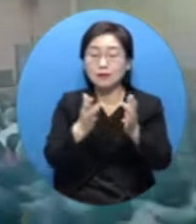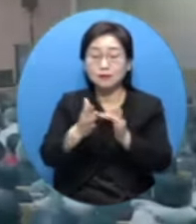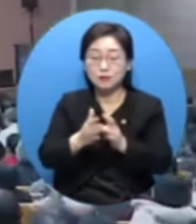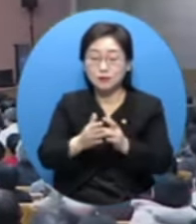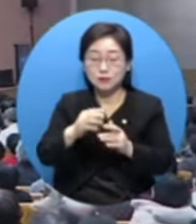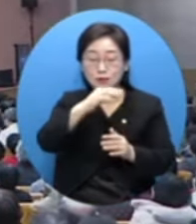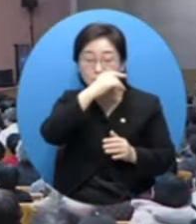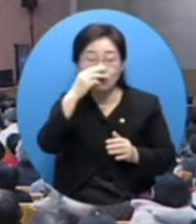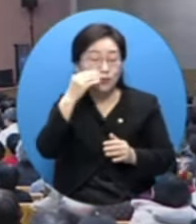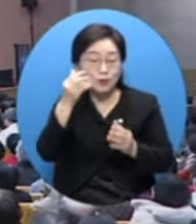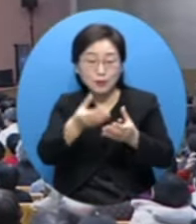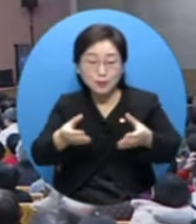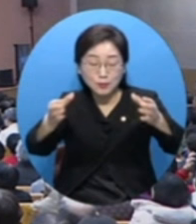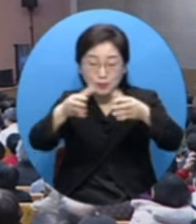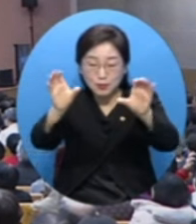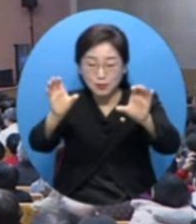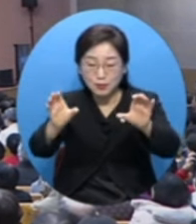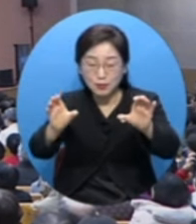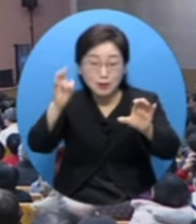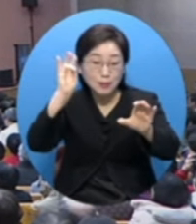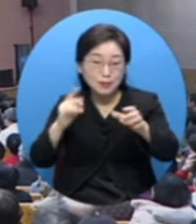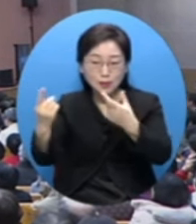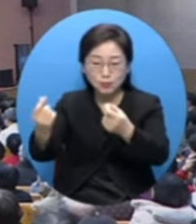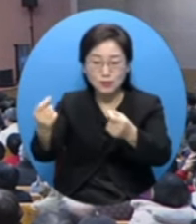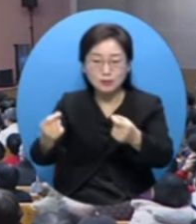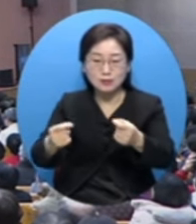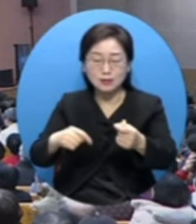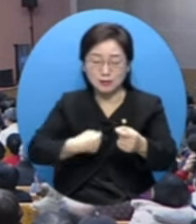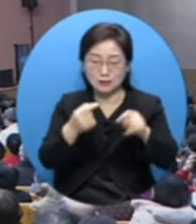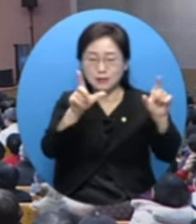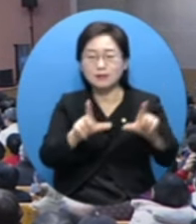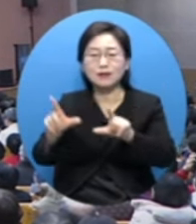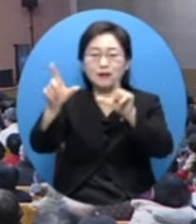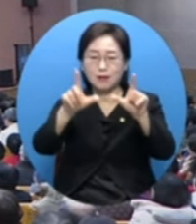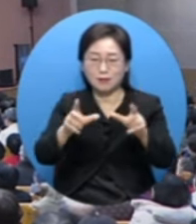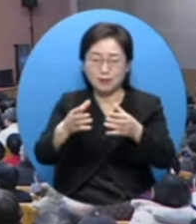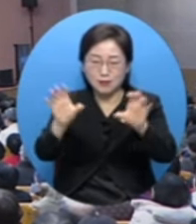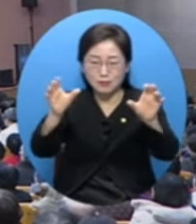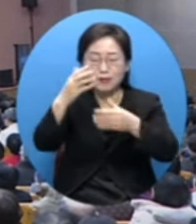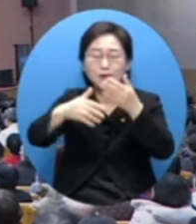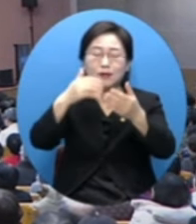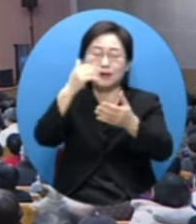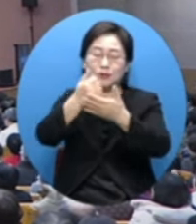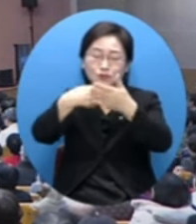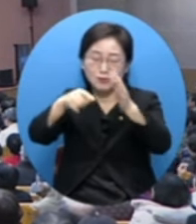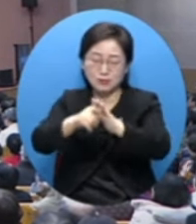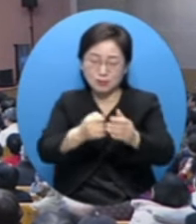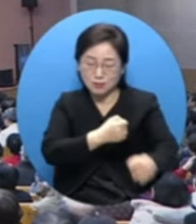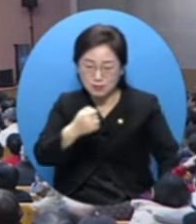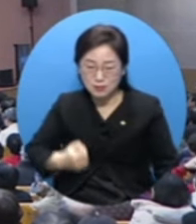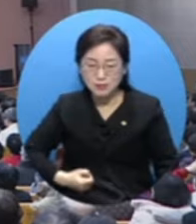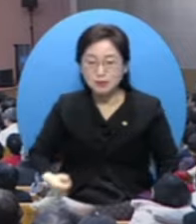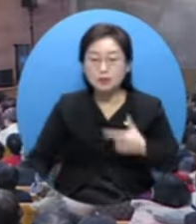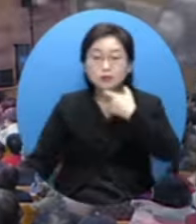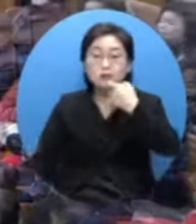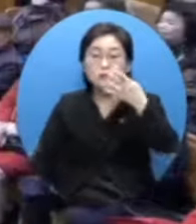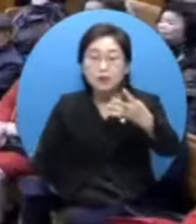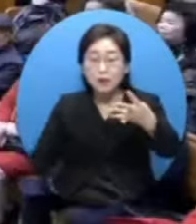깨고 향유를 품은 마리아 같이 자기 삶을 깨뜨려 하나님께 바쳐 헌신하다가 64세 젊은